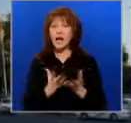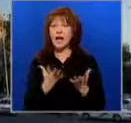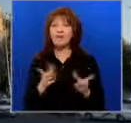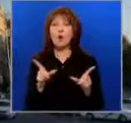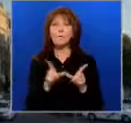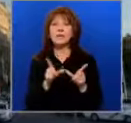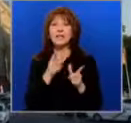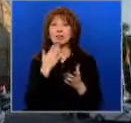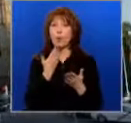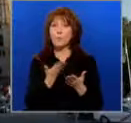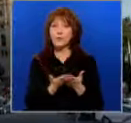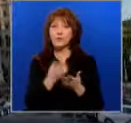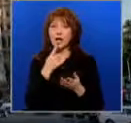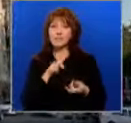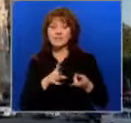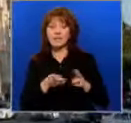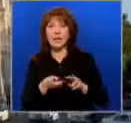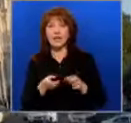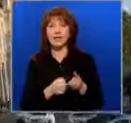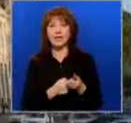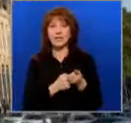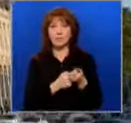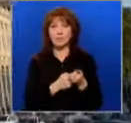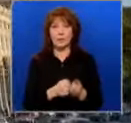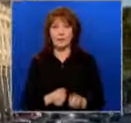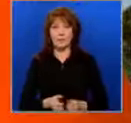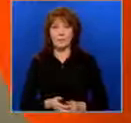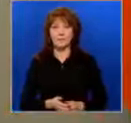Мадрид обеща в замяна на тази подкрепа?